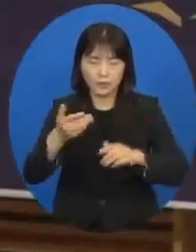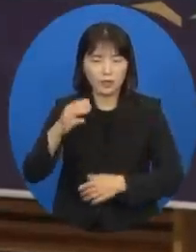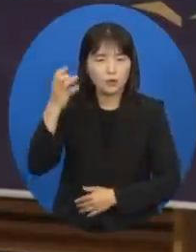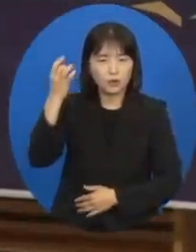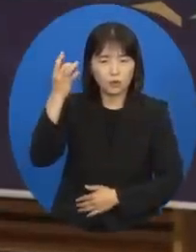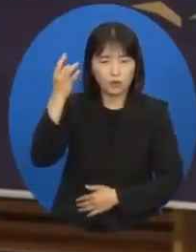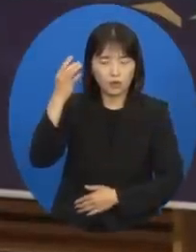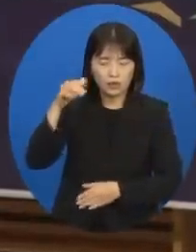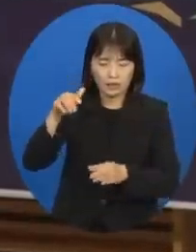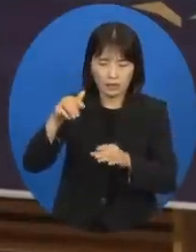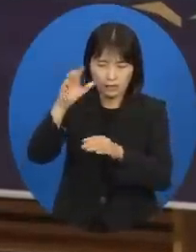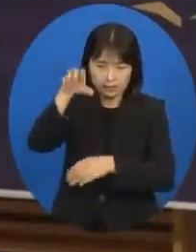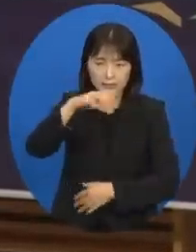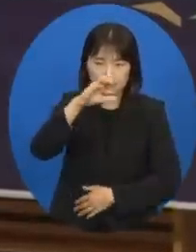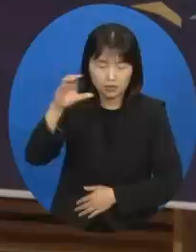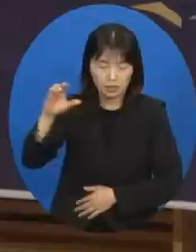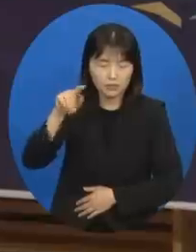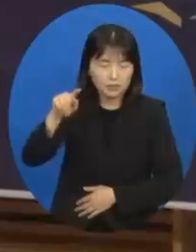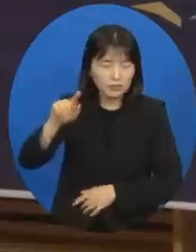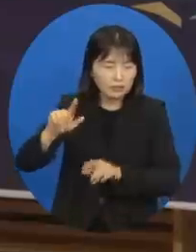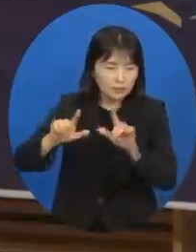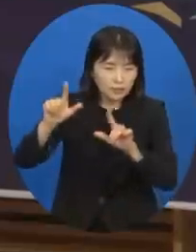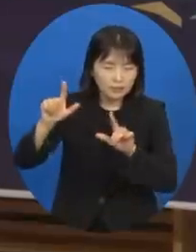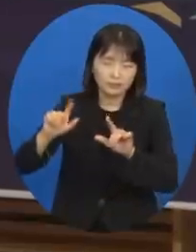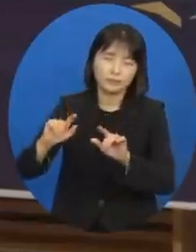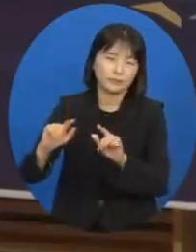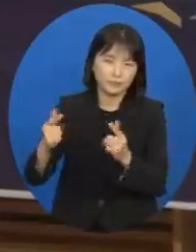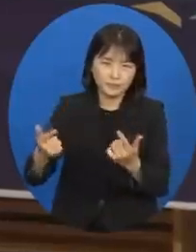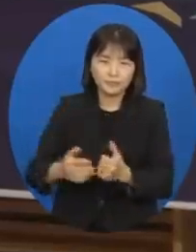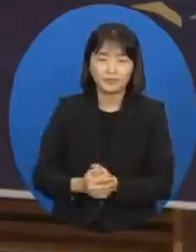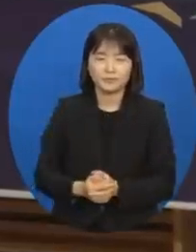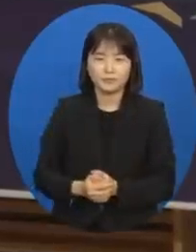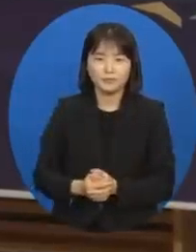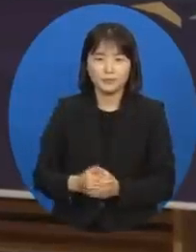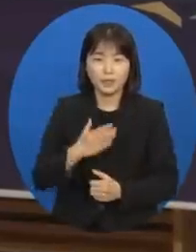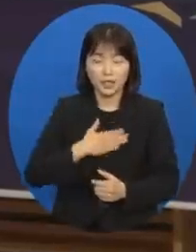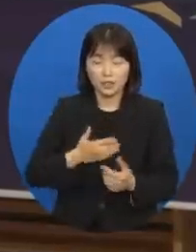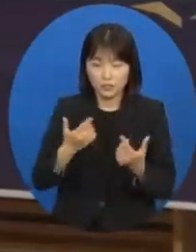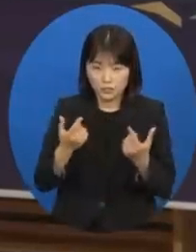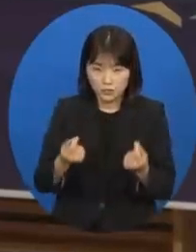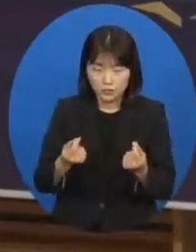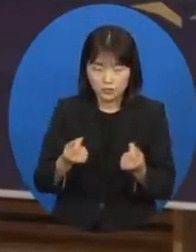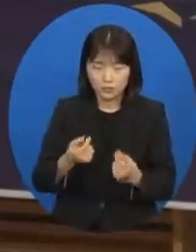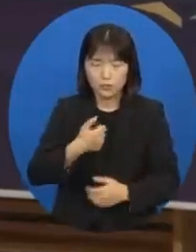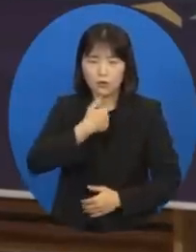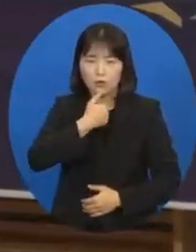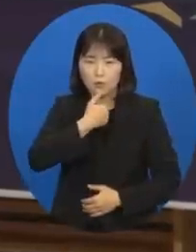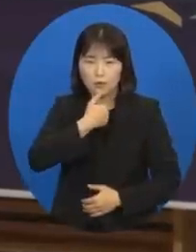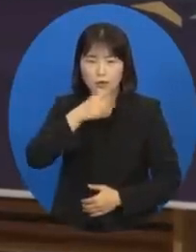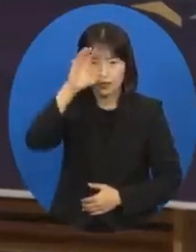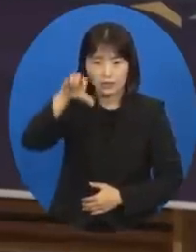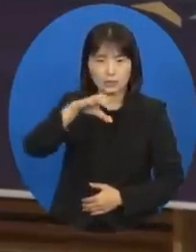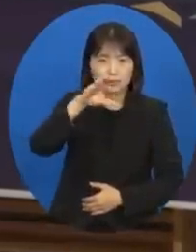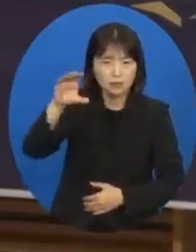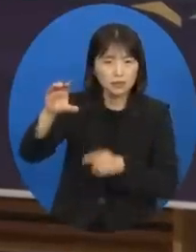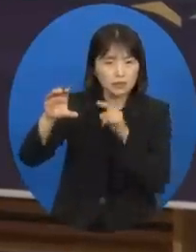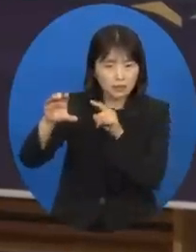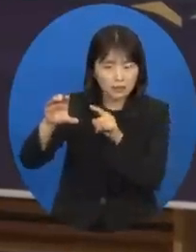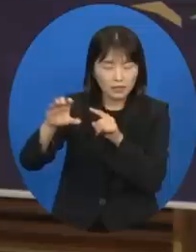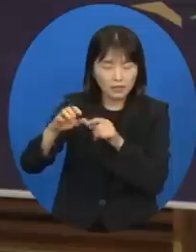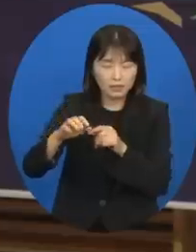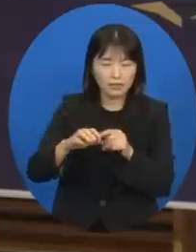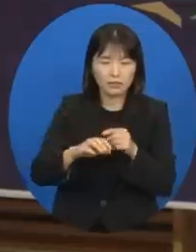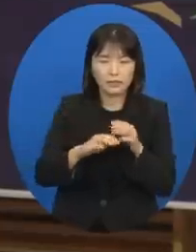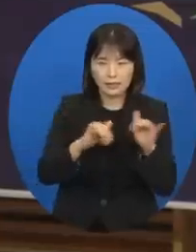십자가는 그런 상징물이 전혀 아니었습니다. 아시다시피 로마의 십자가는 사람들을